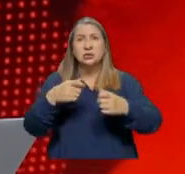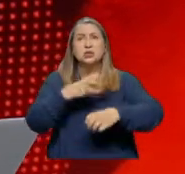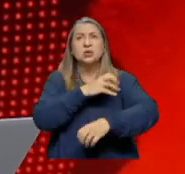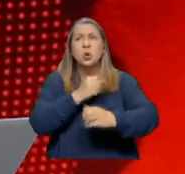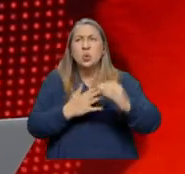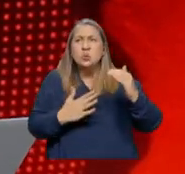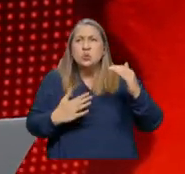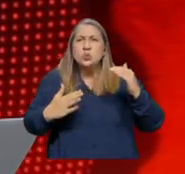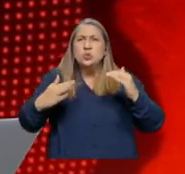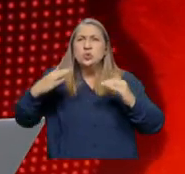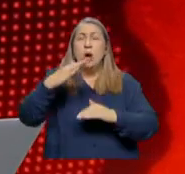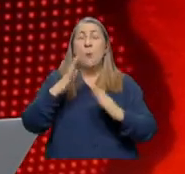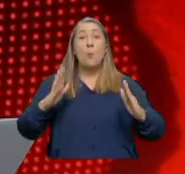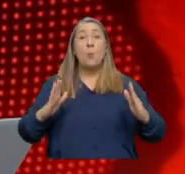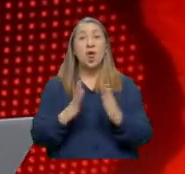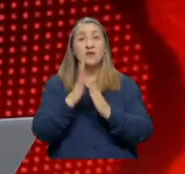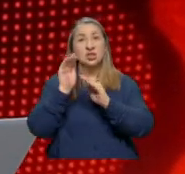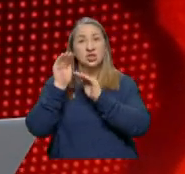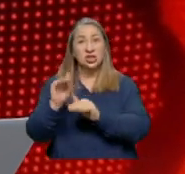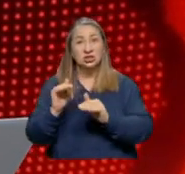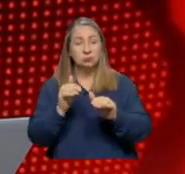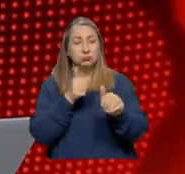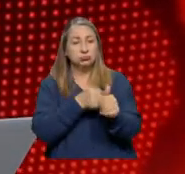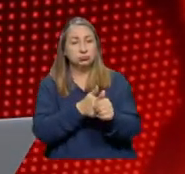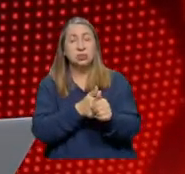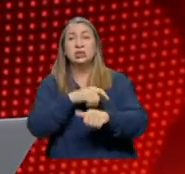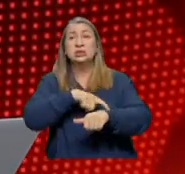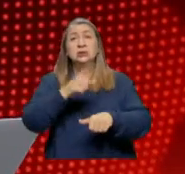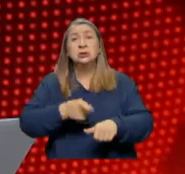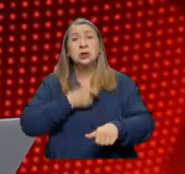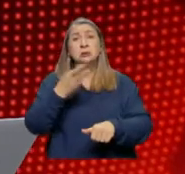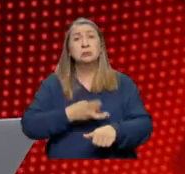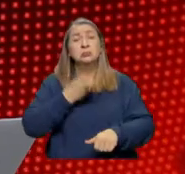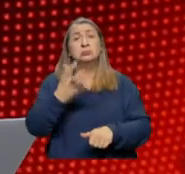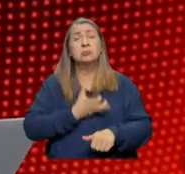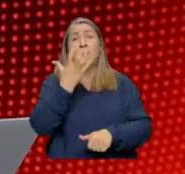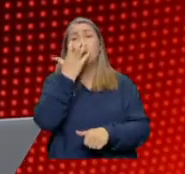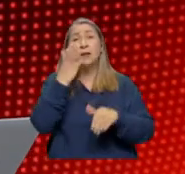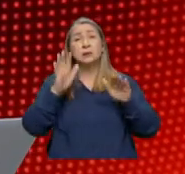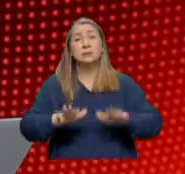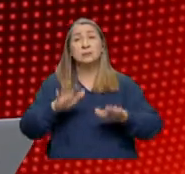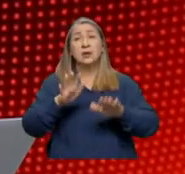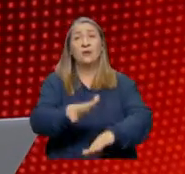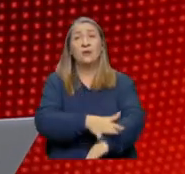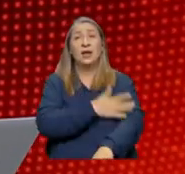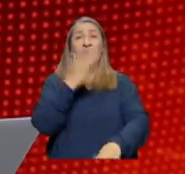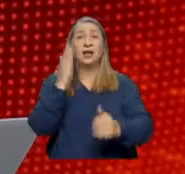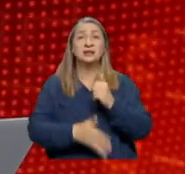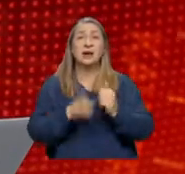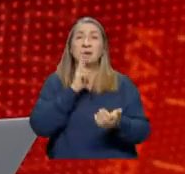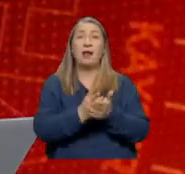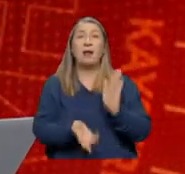gerilim tavan yaptı muhalefetin de desteği arkasında saatler süren bekleyişin ardından Valilik